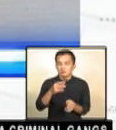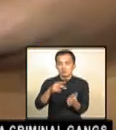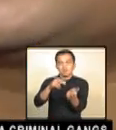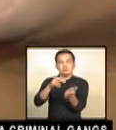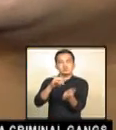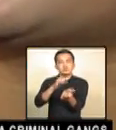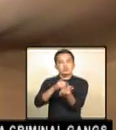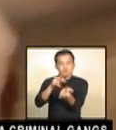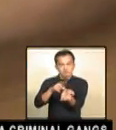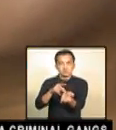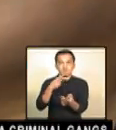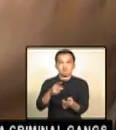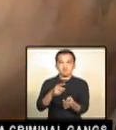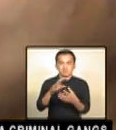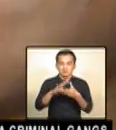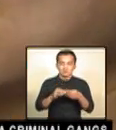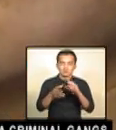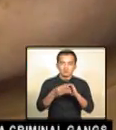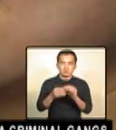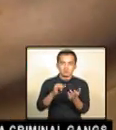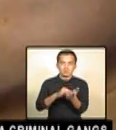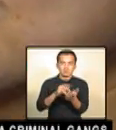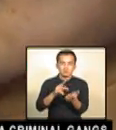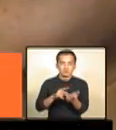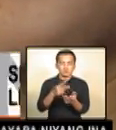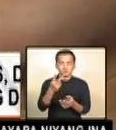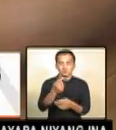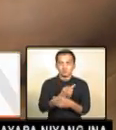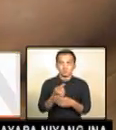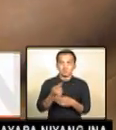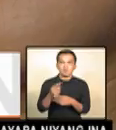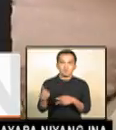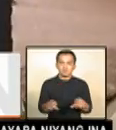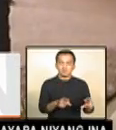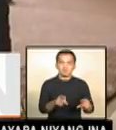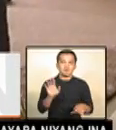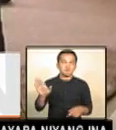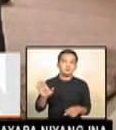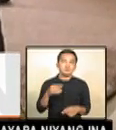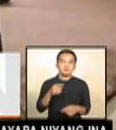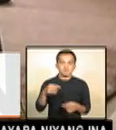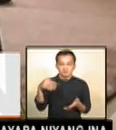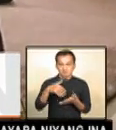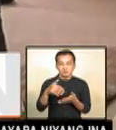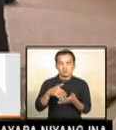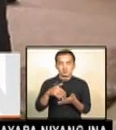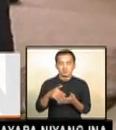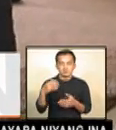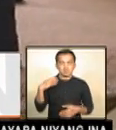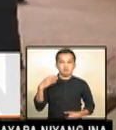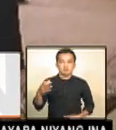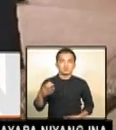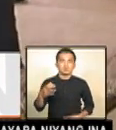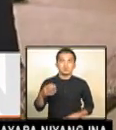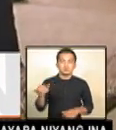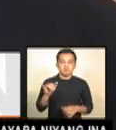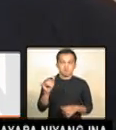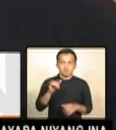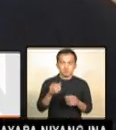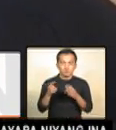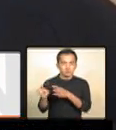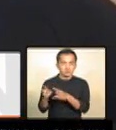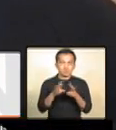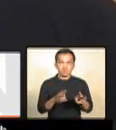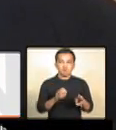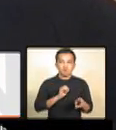Maunes. Kwento pa ni JP, 2 linggo nilang pinaghandaan ito. Pinag-aralan daw nila ang mga kandidato, pati na ang pamamaraan